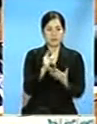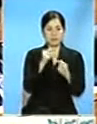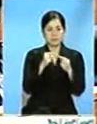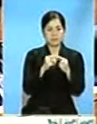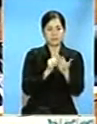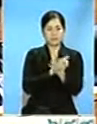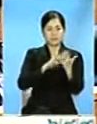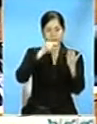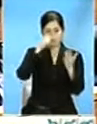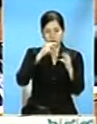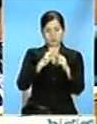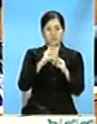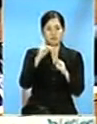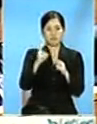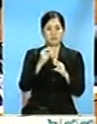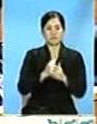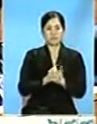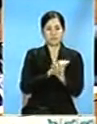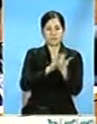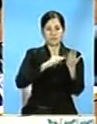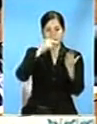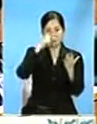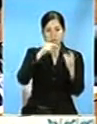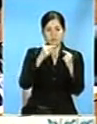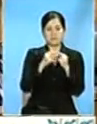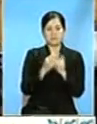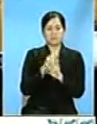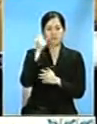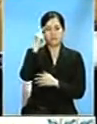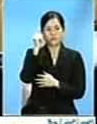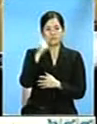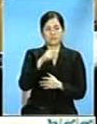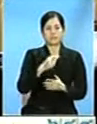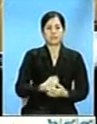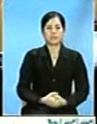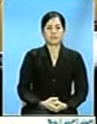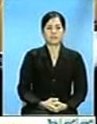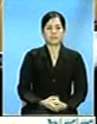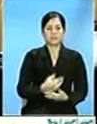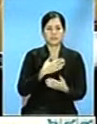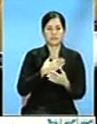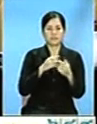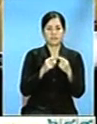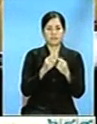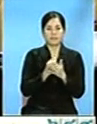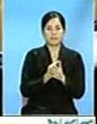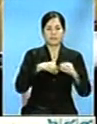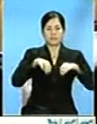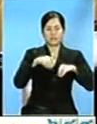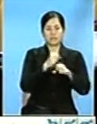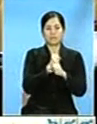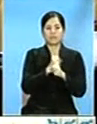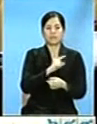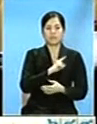าติเสียหายว่าคนไทยเนี่ยไม่มีความรู้ประวัติศาสตร์ค่ะ ครับ ขอบคุณค่ะ ขอบคุณครับผมพยายามดำเนินการอยู่แล้วนะครับแต่สมาชิ